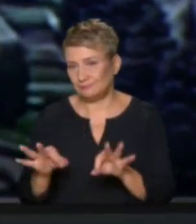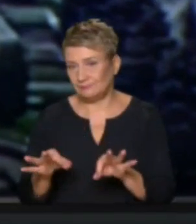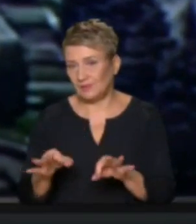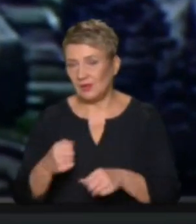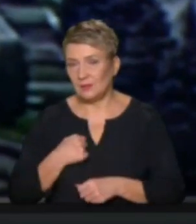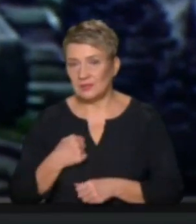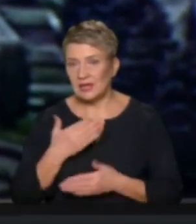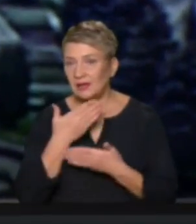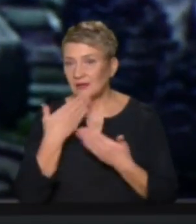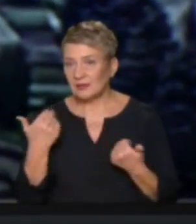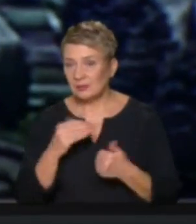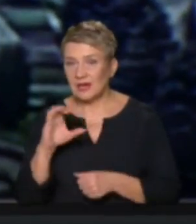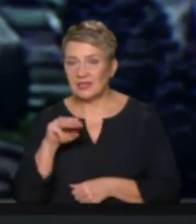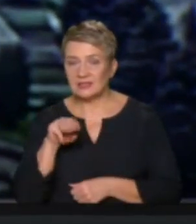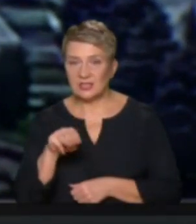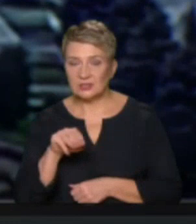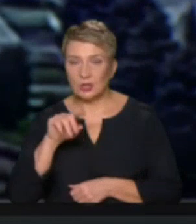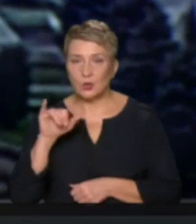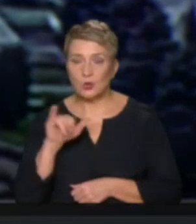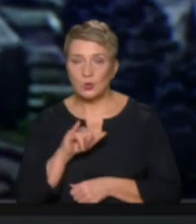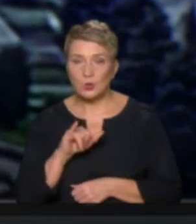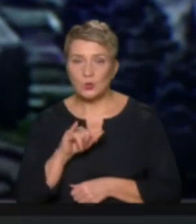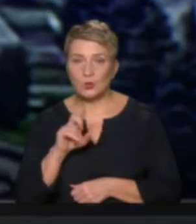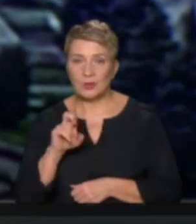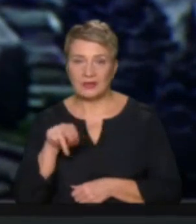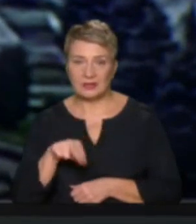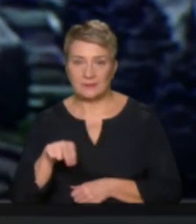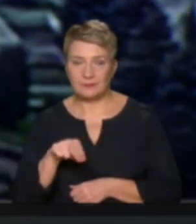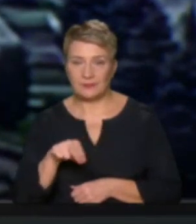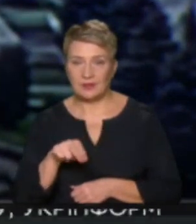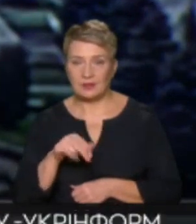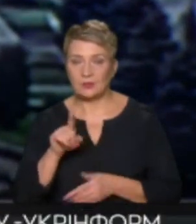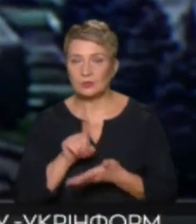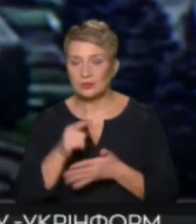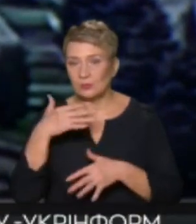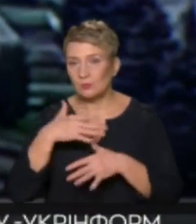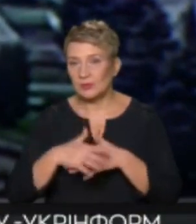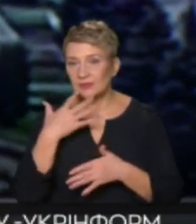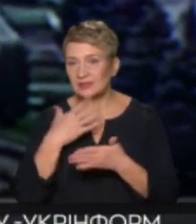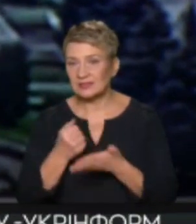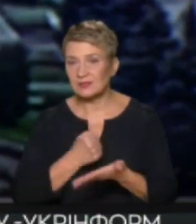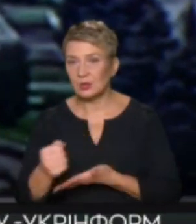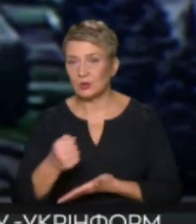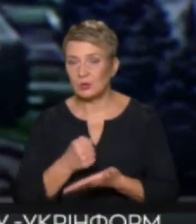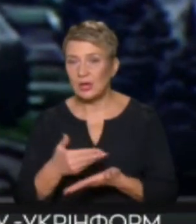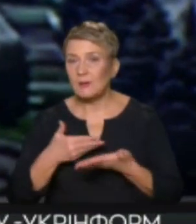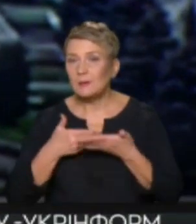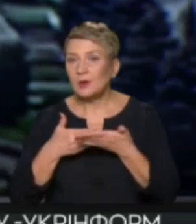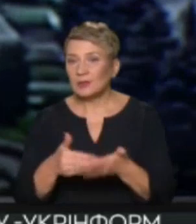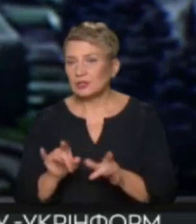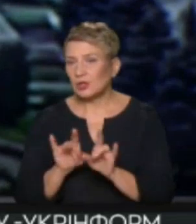ще статусу учасника бойових дій, хоче зрозуміти для себе свої подальші кроки. Помічник ветерана йому